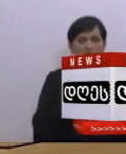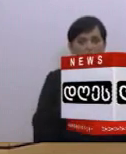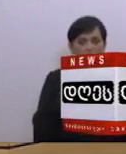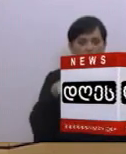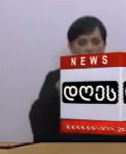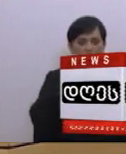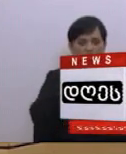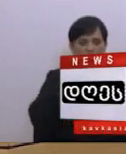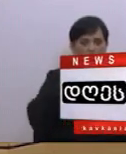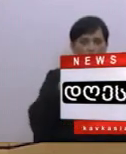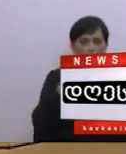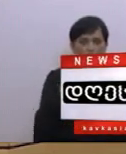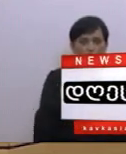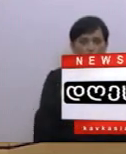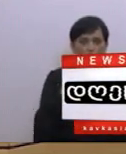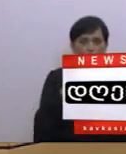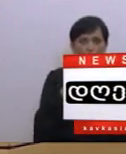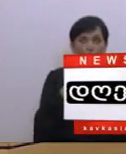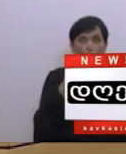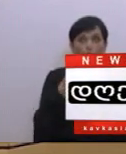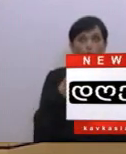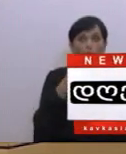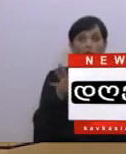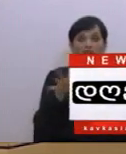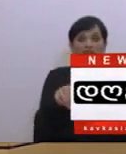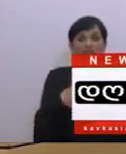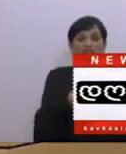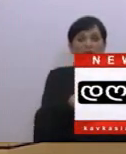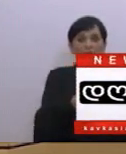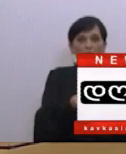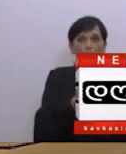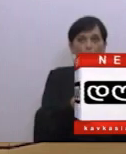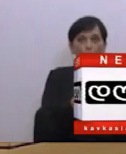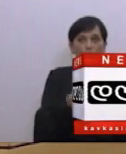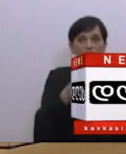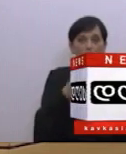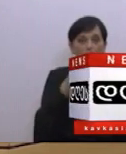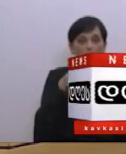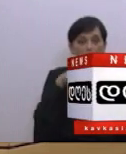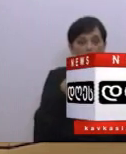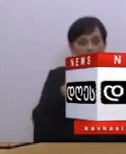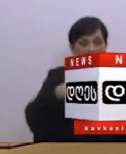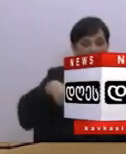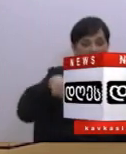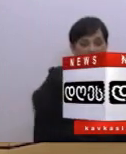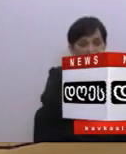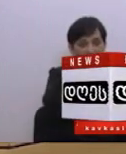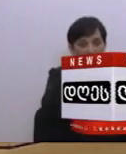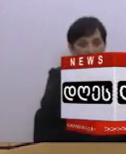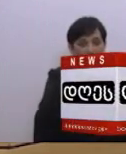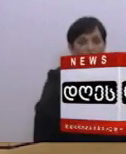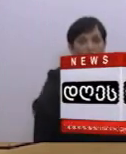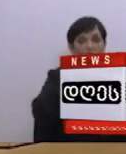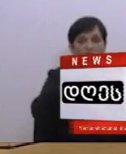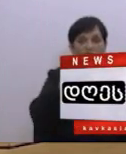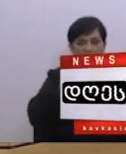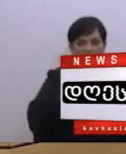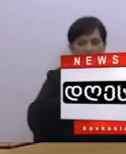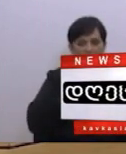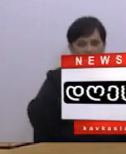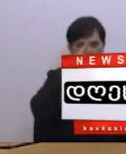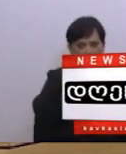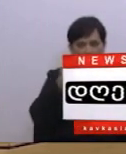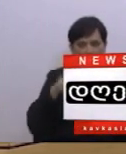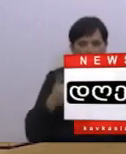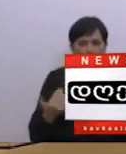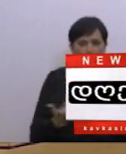თქვენ არ შეგიძლიათ იმაზე მეტად დაეხმაროთ მეწყერ საში ზონაში მოქცეულ ადამიანს, ვიდრე იმ რაჭველ ბიჭებს, რომლებაც